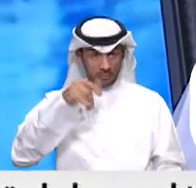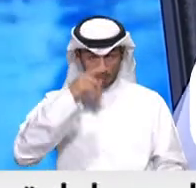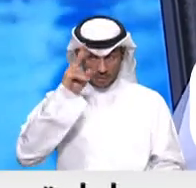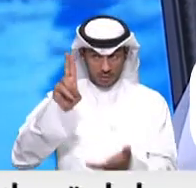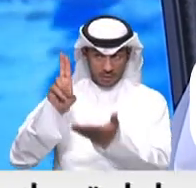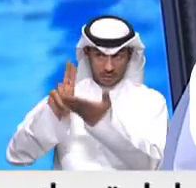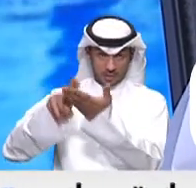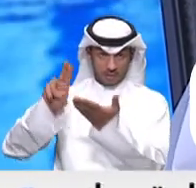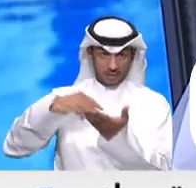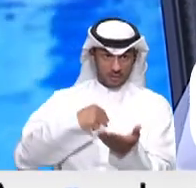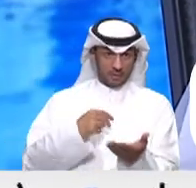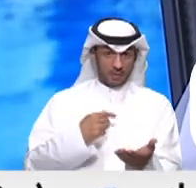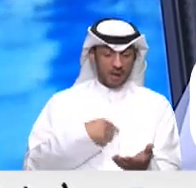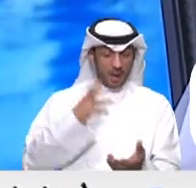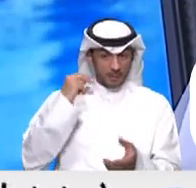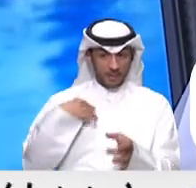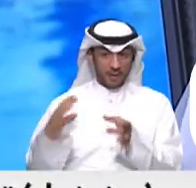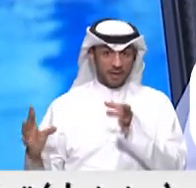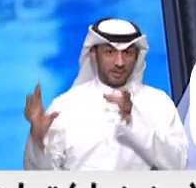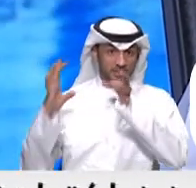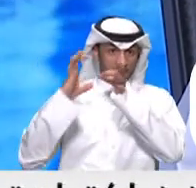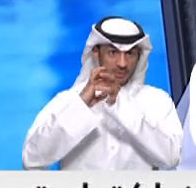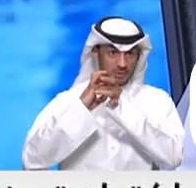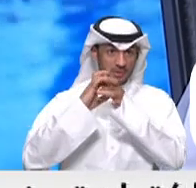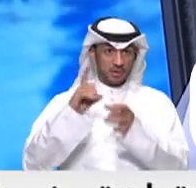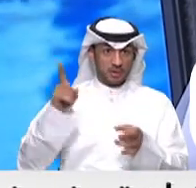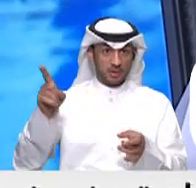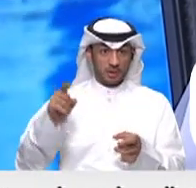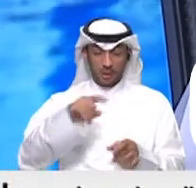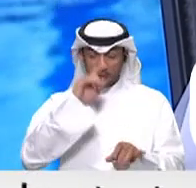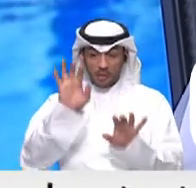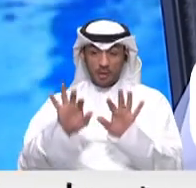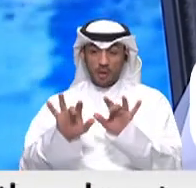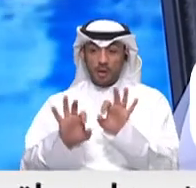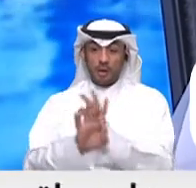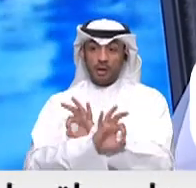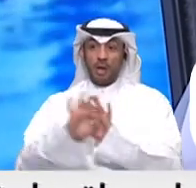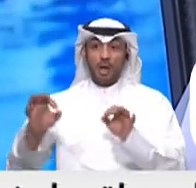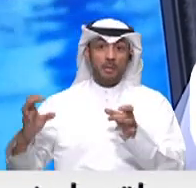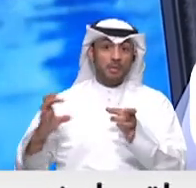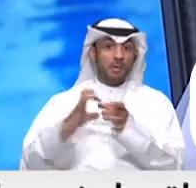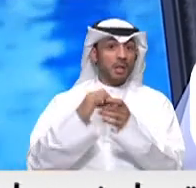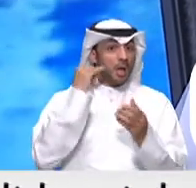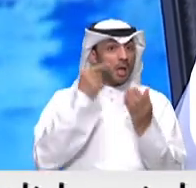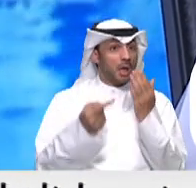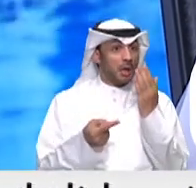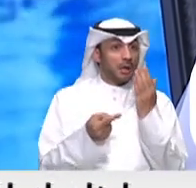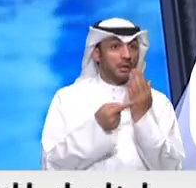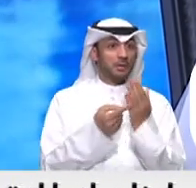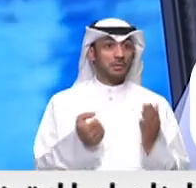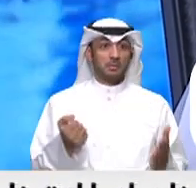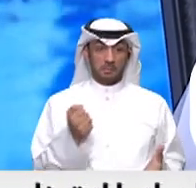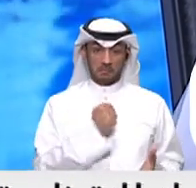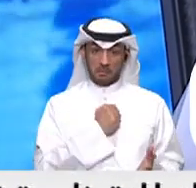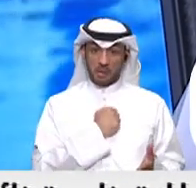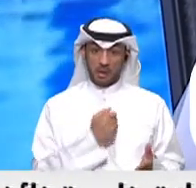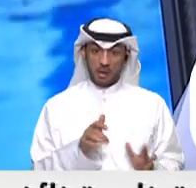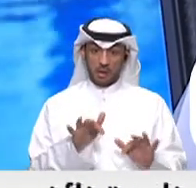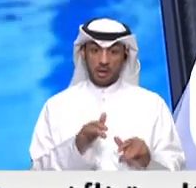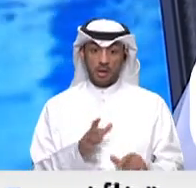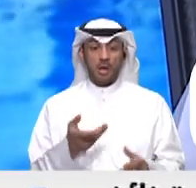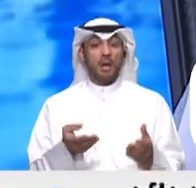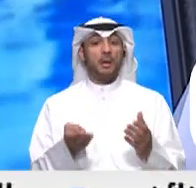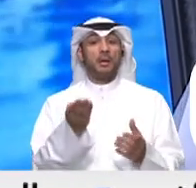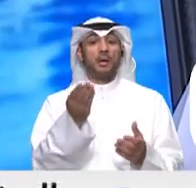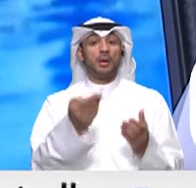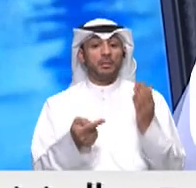مصادقه عن طريق احدى شركات الاتصالات فمعنا الشخص يقدر يتحكم في خط تلفونك يقدر يغير خط تلفونك يطلب بطاقه